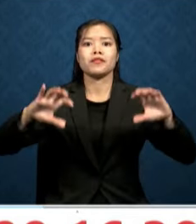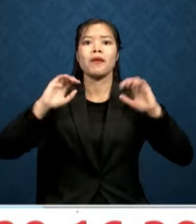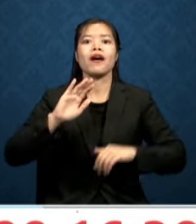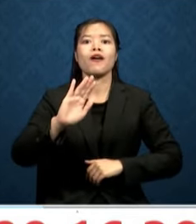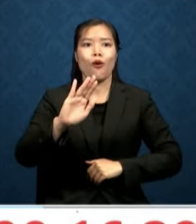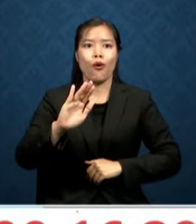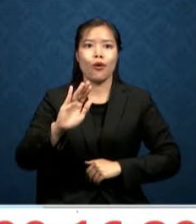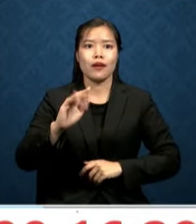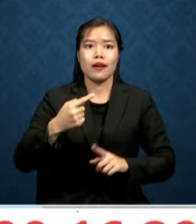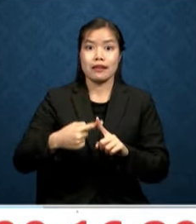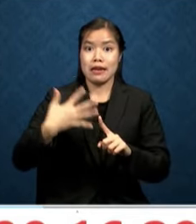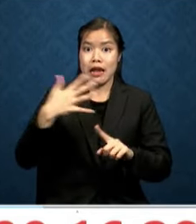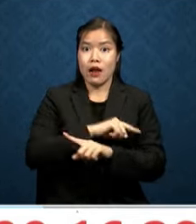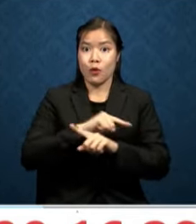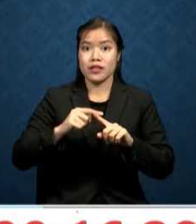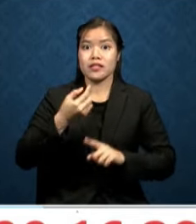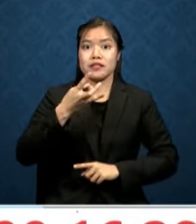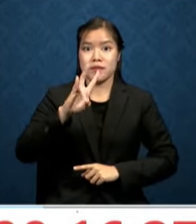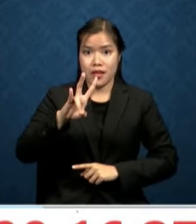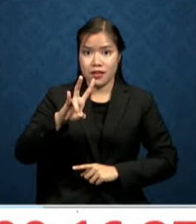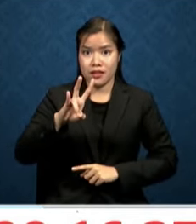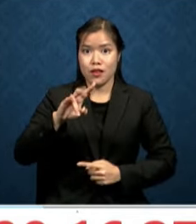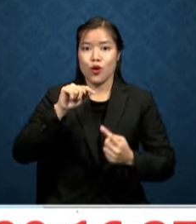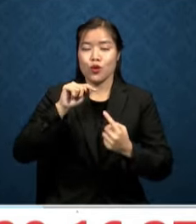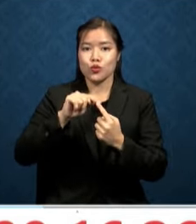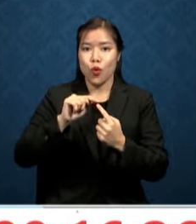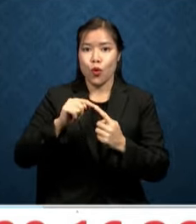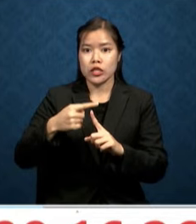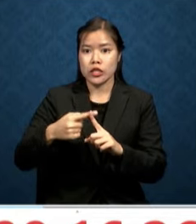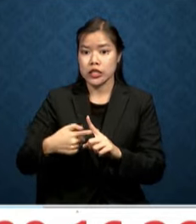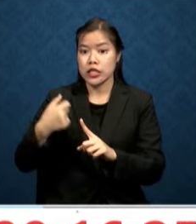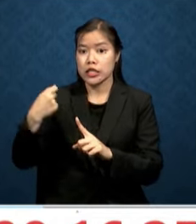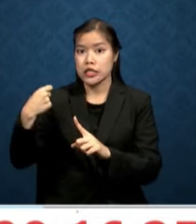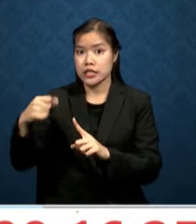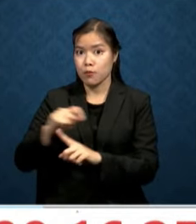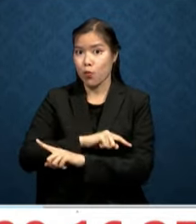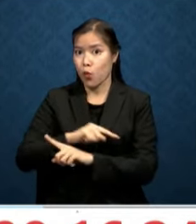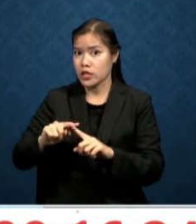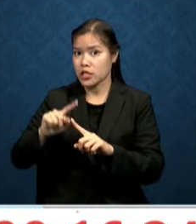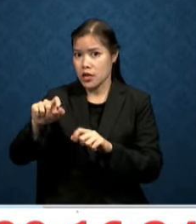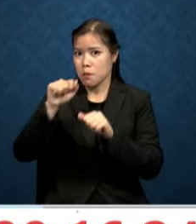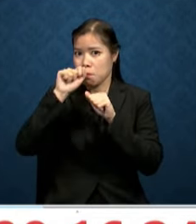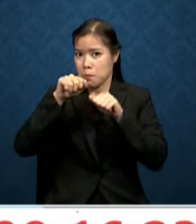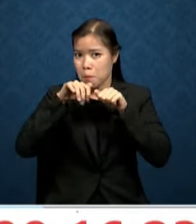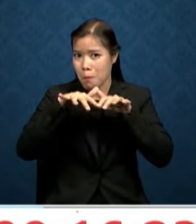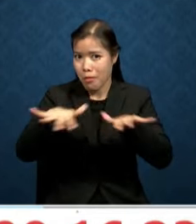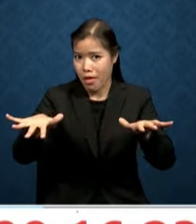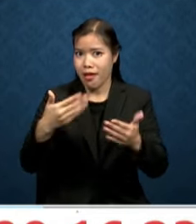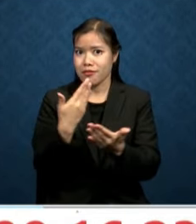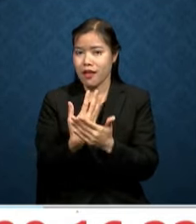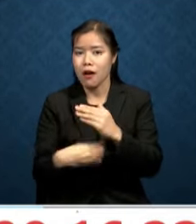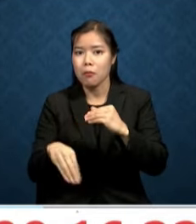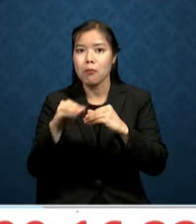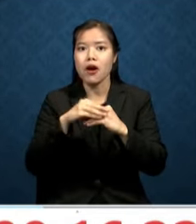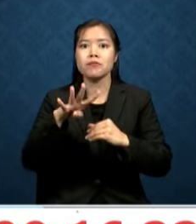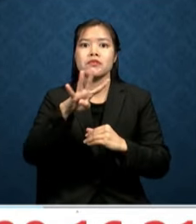พฤษภาคมท่านก็ย้ำอีกครั้งว่านโยบายของรัฐบาลนะครับในวันที่1ตุลาคมประกาศจะขึ้นค่าแรงขั้นต่ำ400บาททั่ว